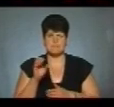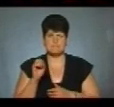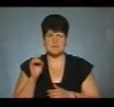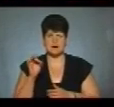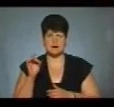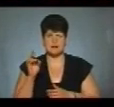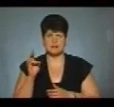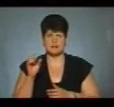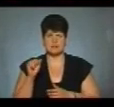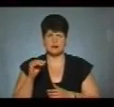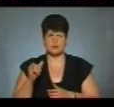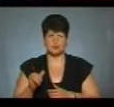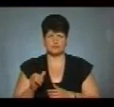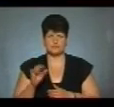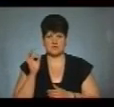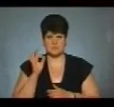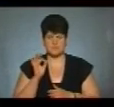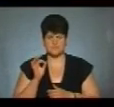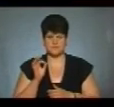Німеччині.